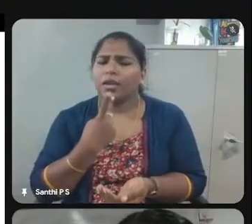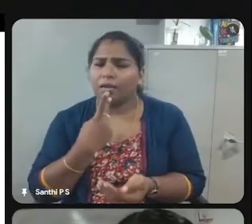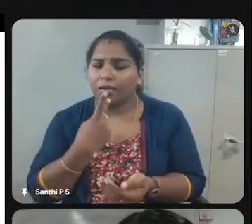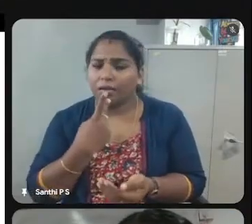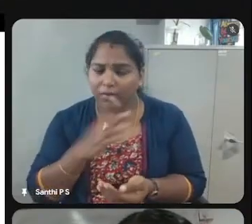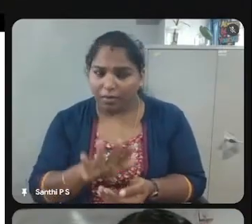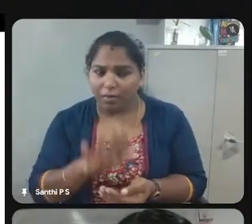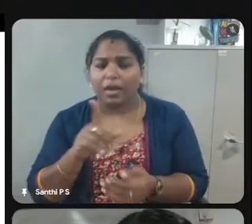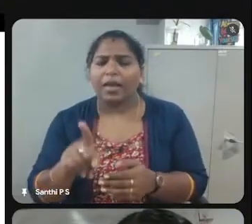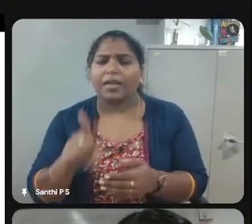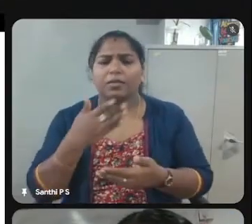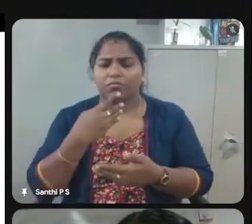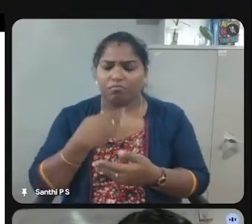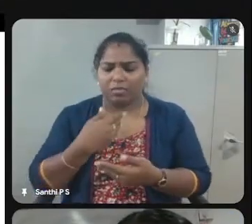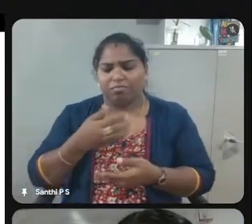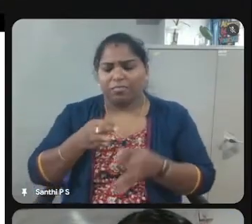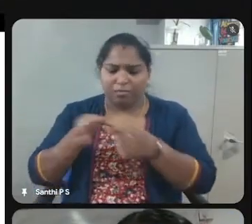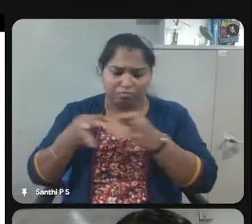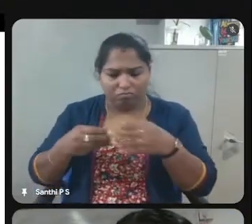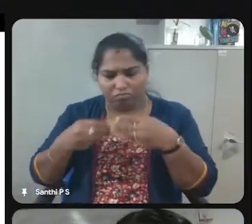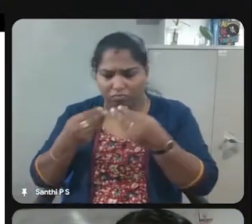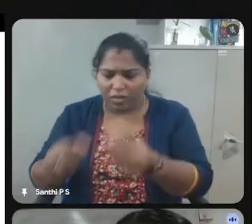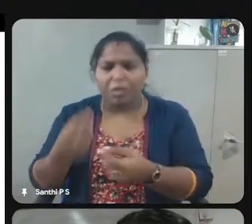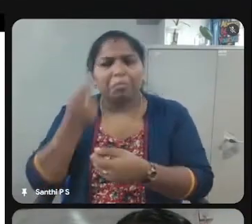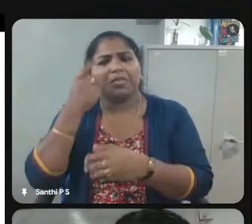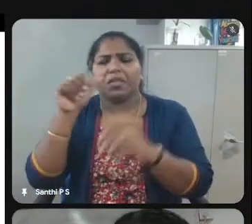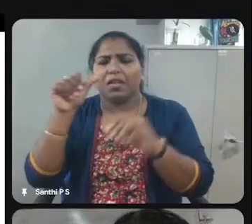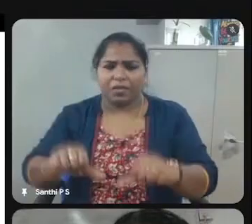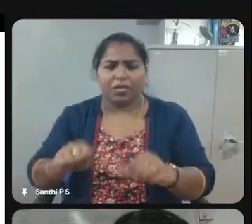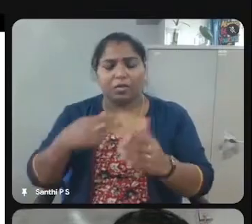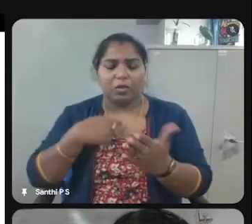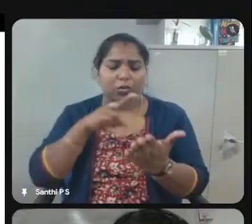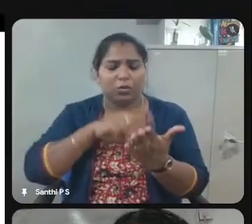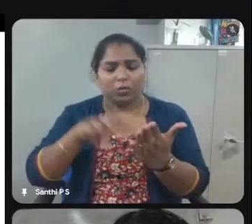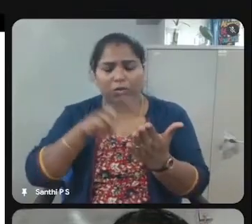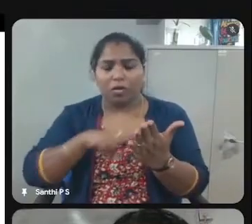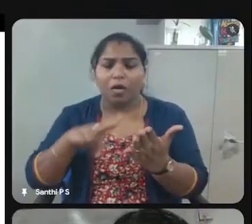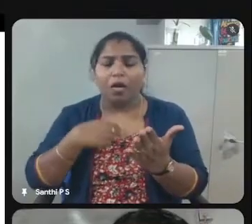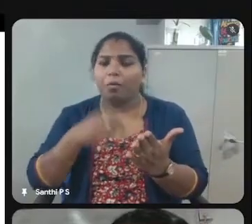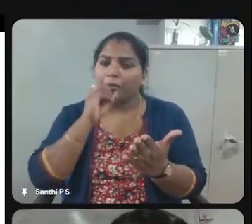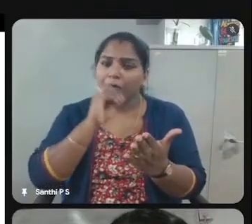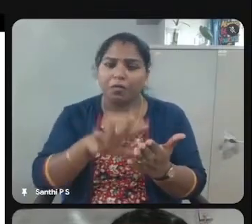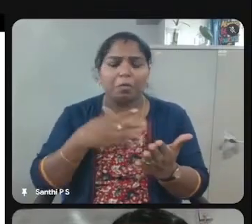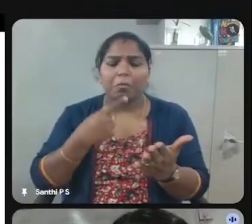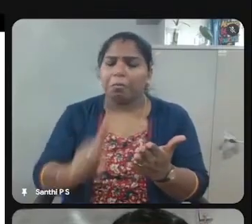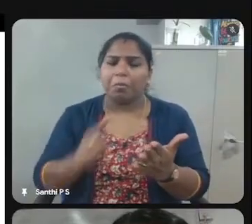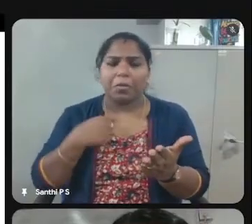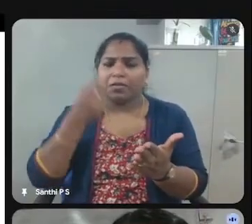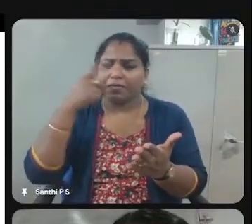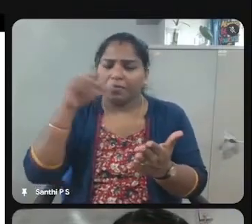പറഞ്ഞു കൊടുത്താലും ഇങ്ങോട്ട് മനസ്സിലാവുന്നില്ല. അക്ഷരങ്ങളൊക്കെ ഓനിങ്ങനെ വായിക്കും, കൂട്ടി വായിക്കാൻ പറഞ്ഞ ഓനക്ക് അറിയുന്നില്ല. പിന്നെ പറഞ്ഞു